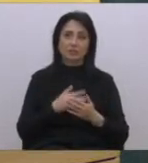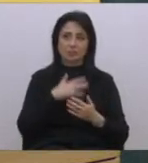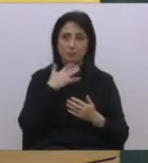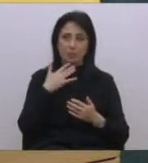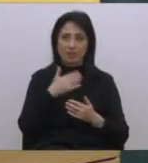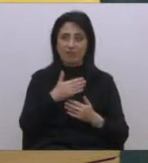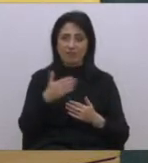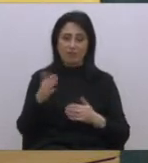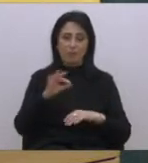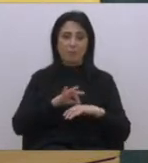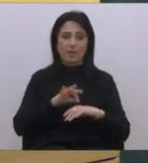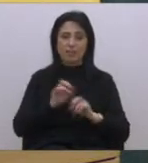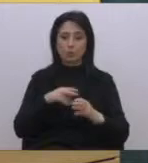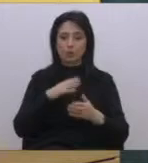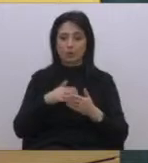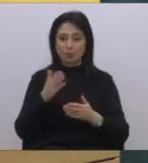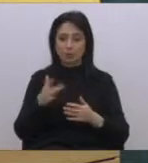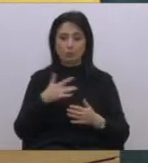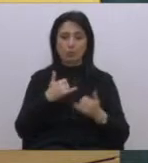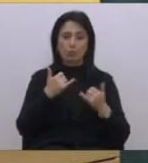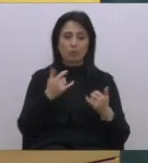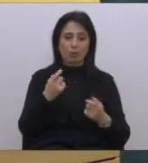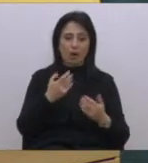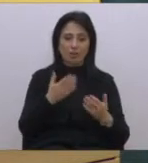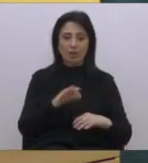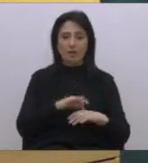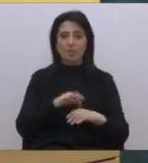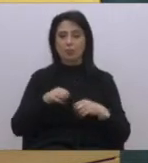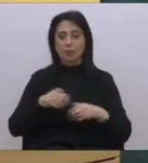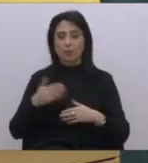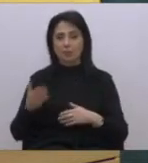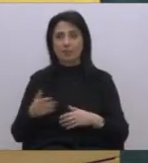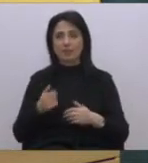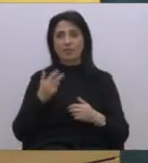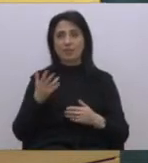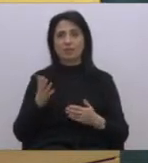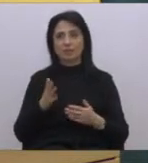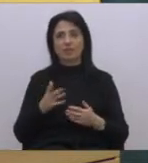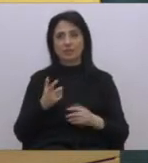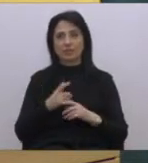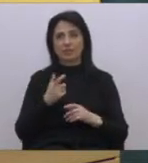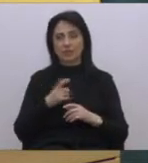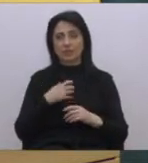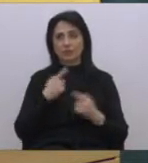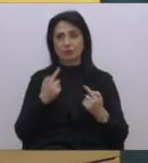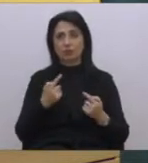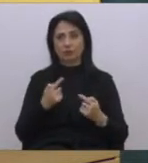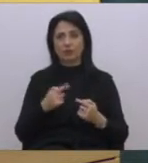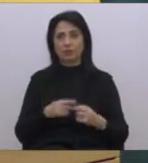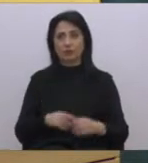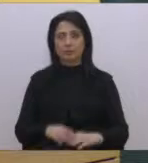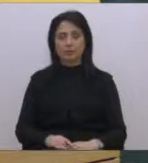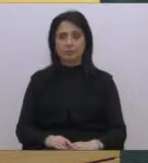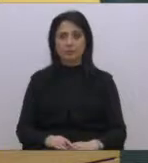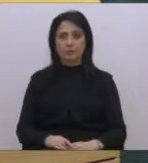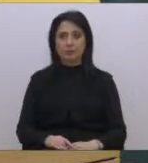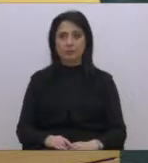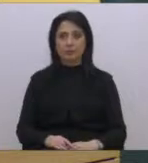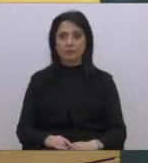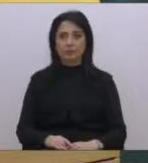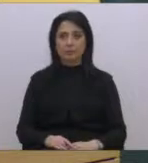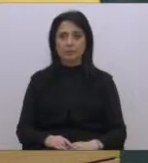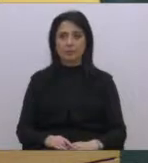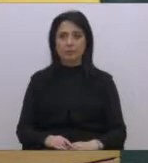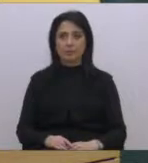vri aspecti, pacient isu sa ptoiba, mom sa hure bis haris, pacient isu plebebi, am ne întesaris, picrop zalem nișnul lovania, gamartule buli,